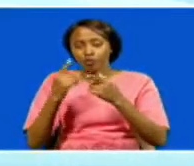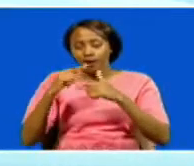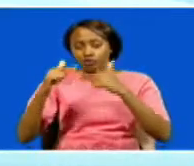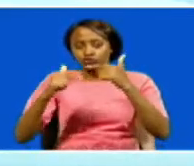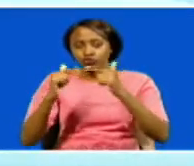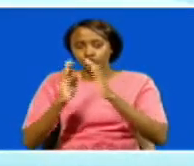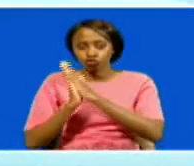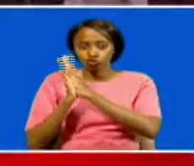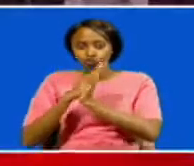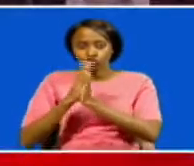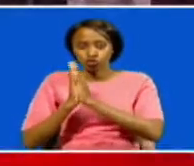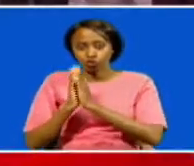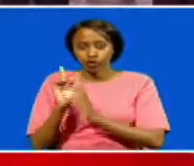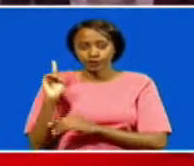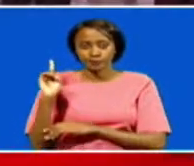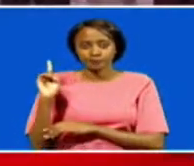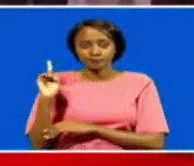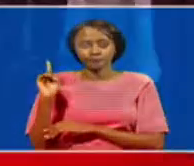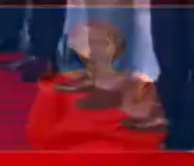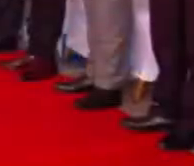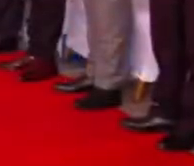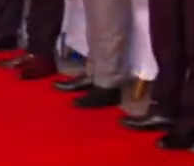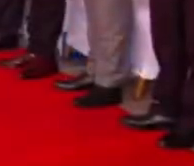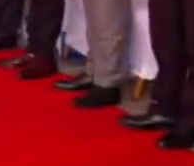taarifa zaidi.